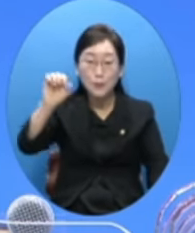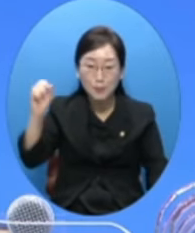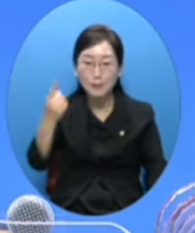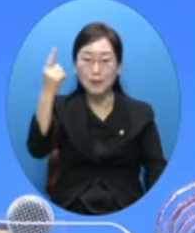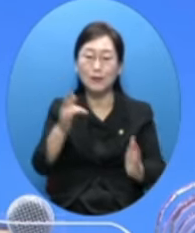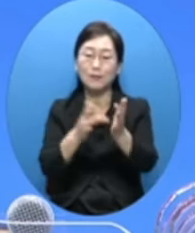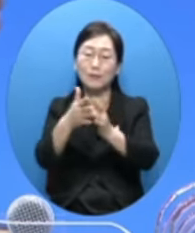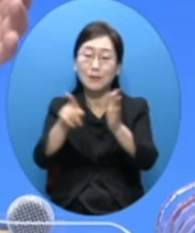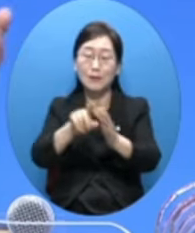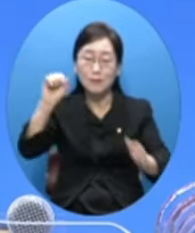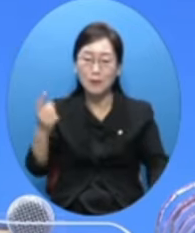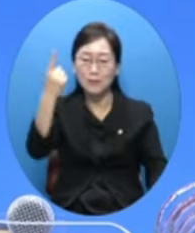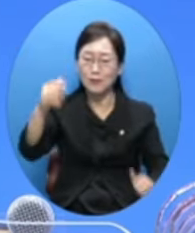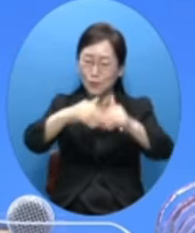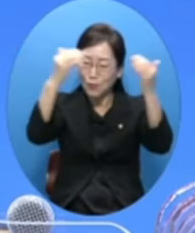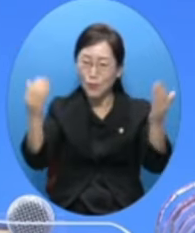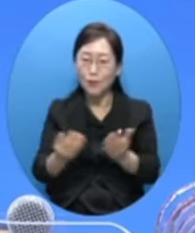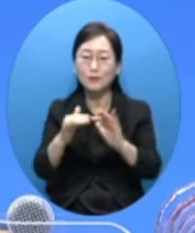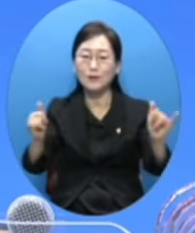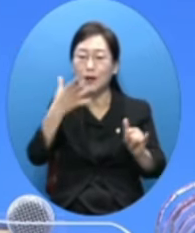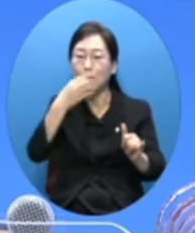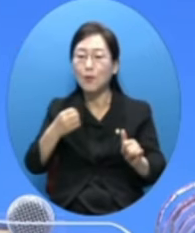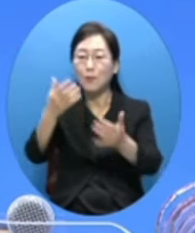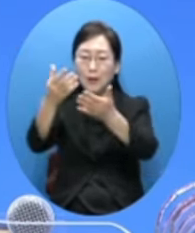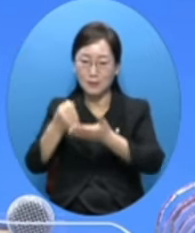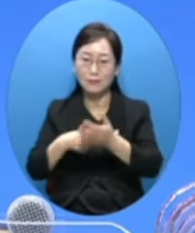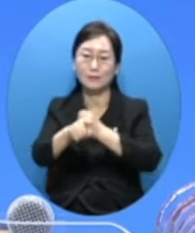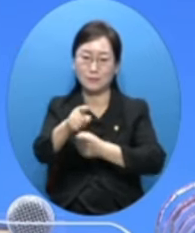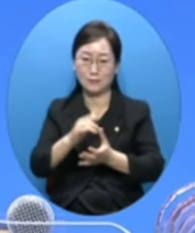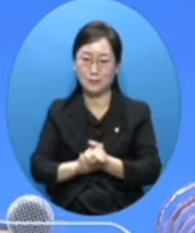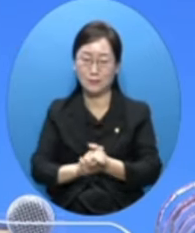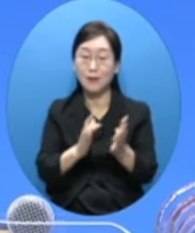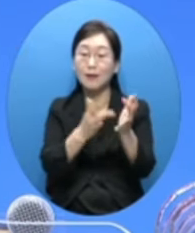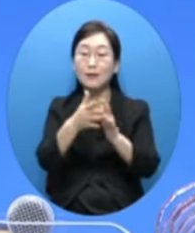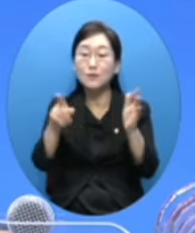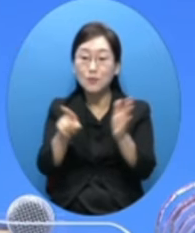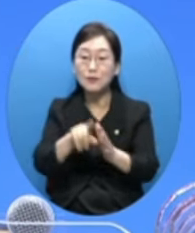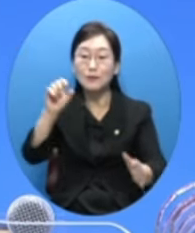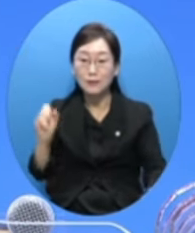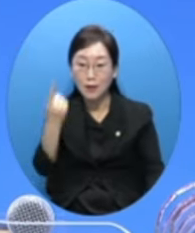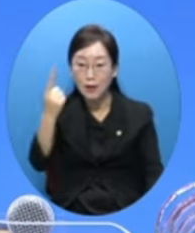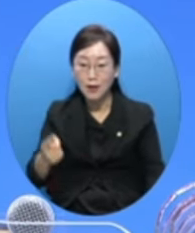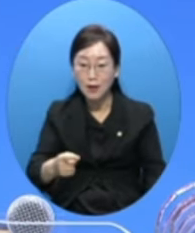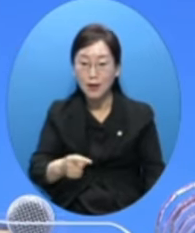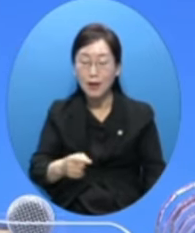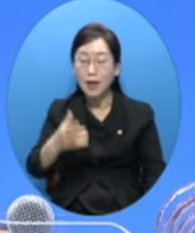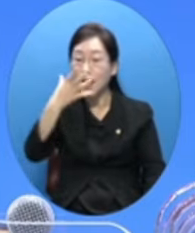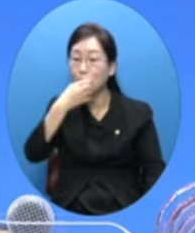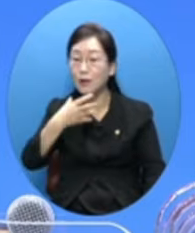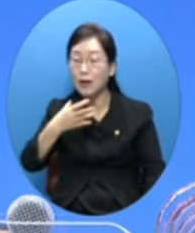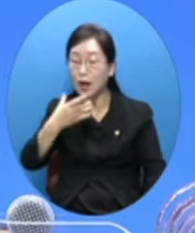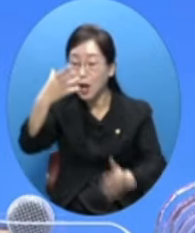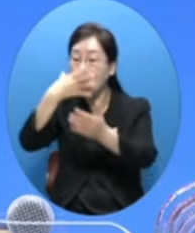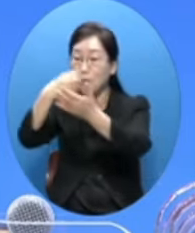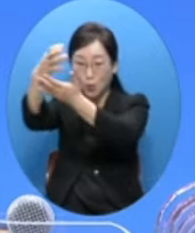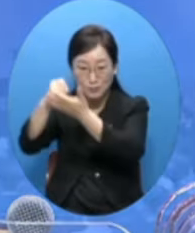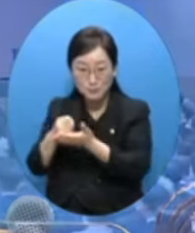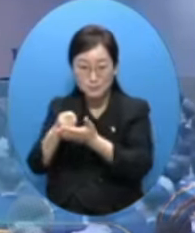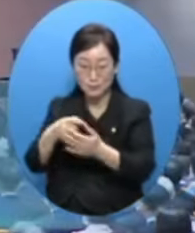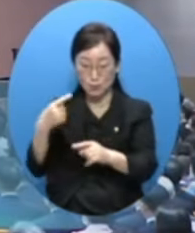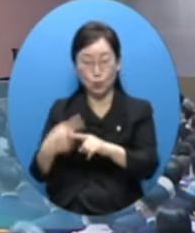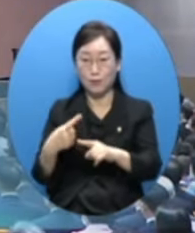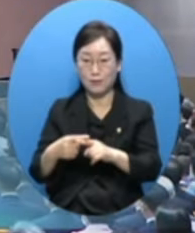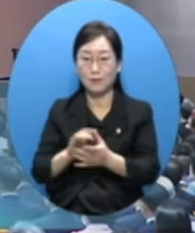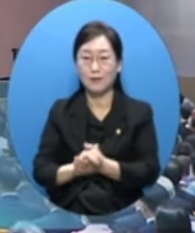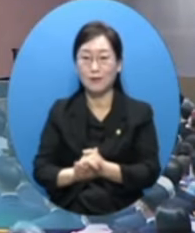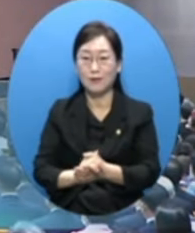말미암아 땅의 모든 족속이 다 복을 받게 되는 것입니다. 예수를 믿는 그 순간 우리는 이 아브라함의 복을 받았습니다. 성경 갈라디아 3장